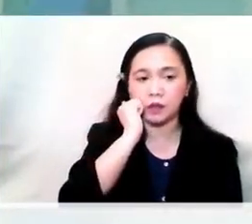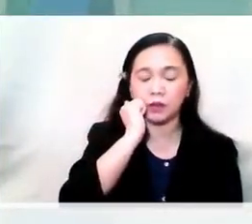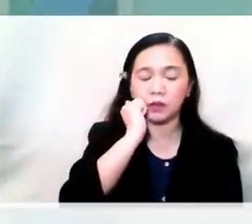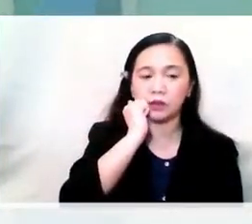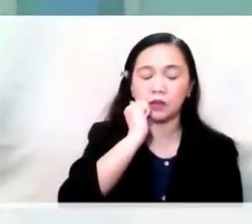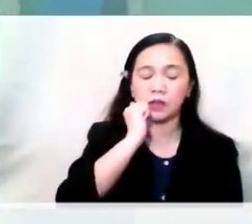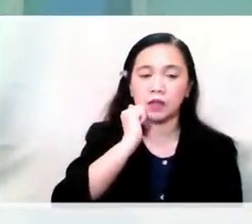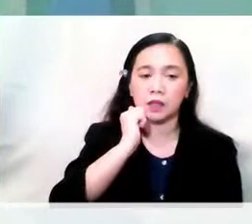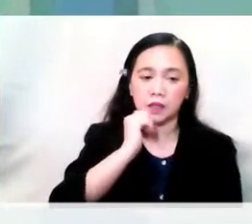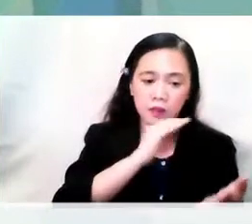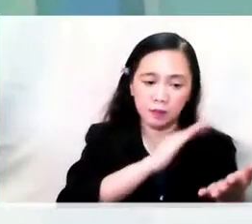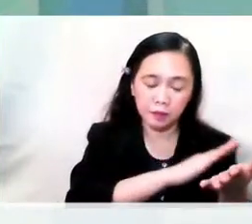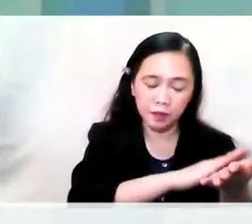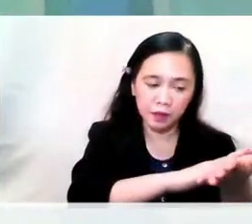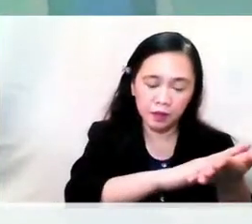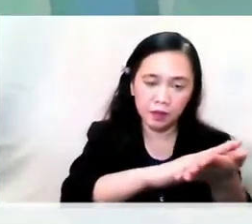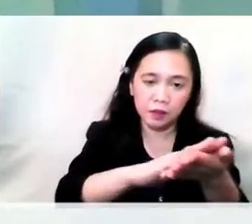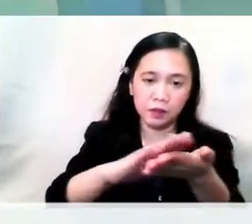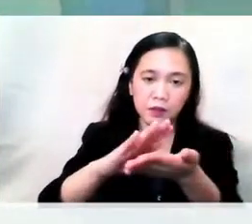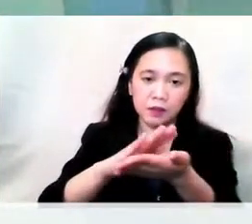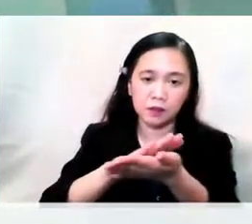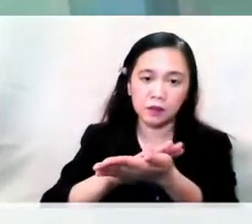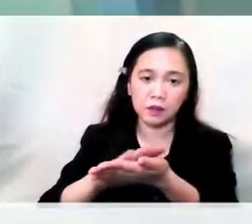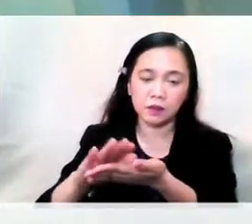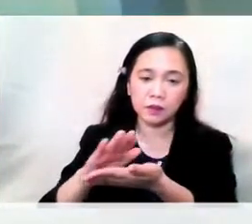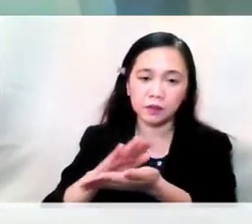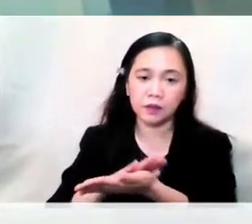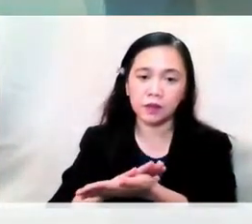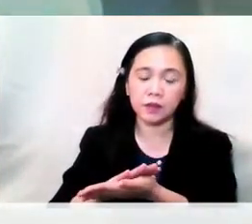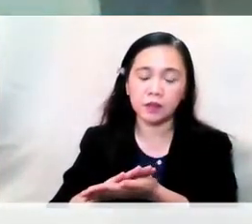araw-araw at